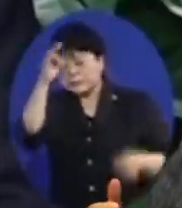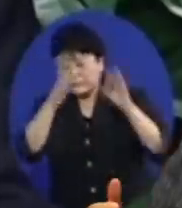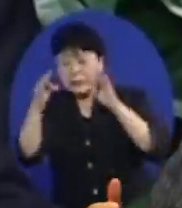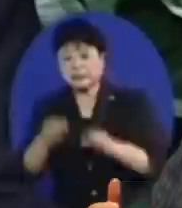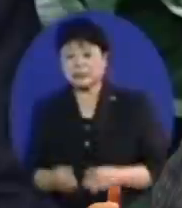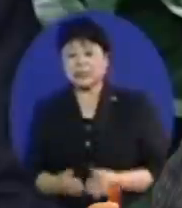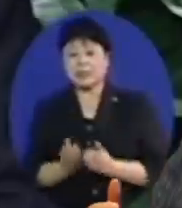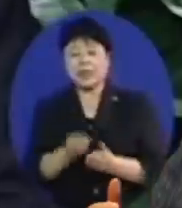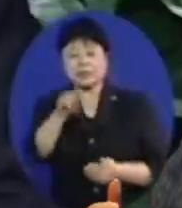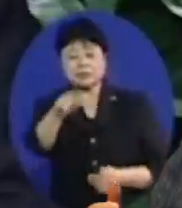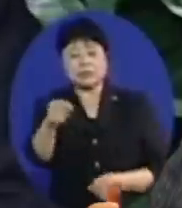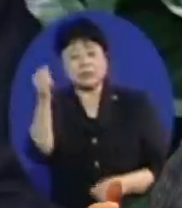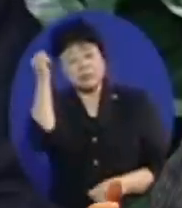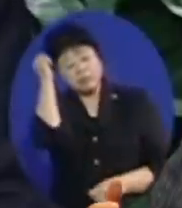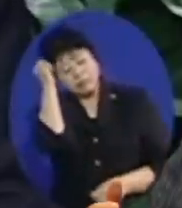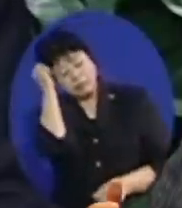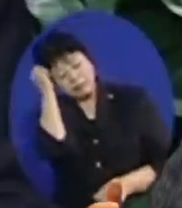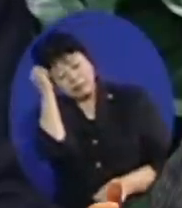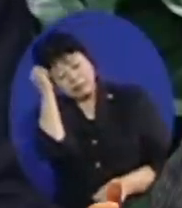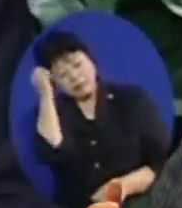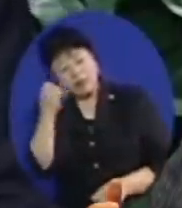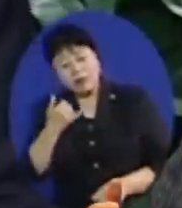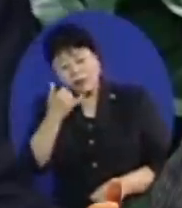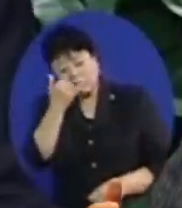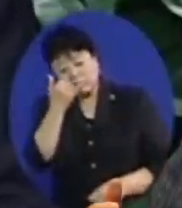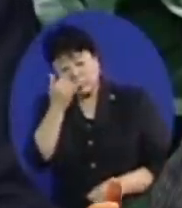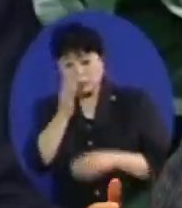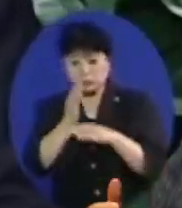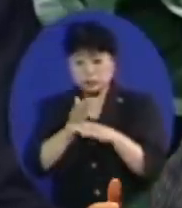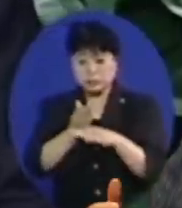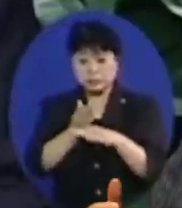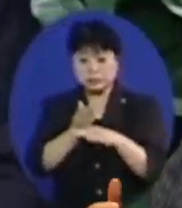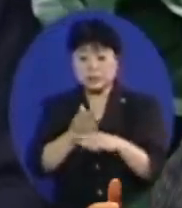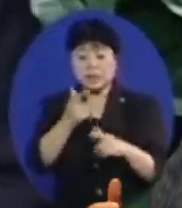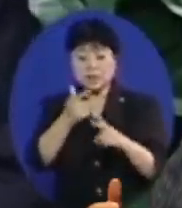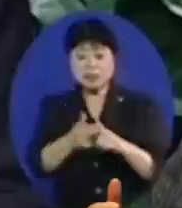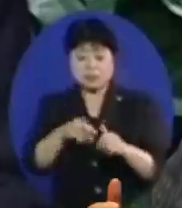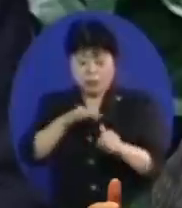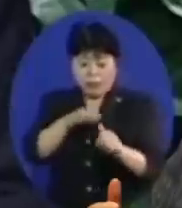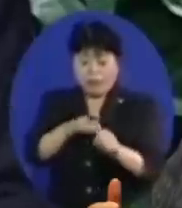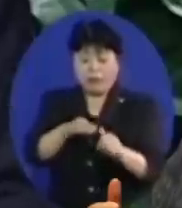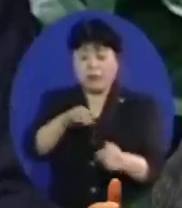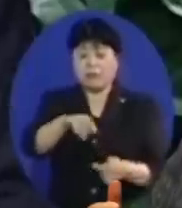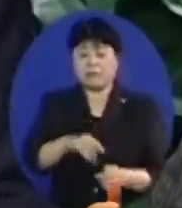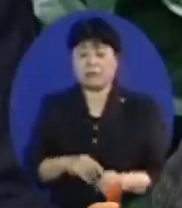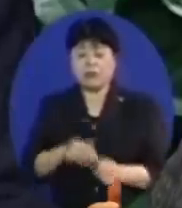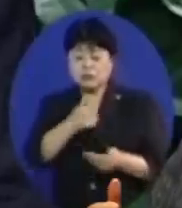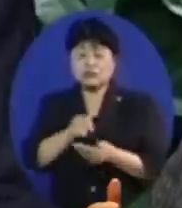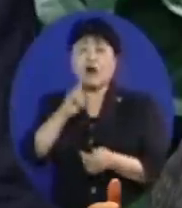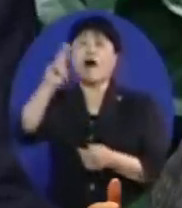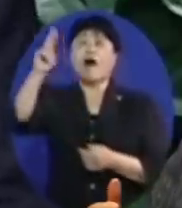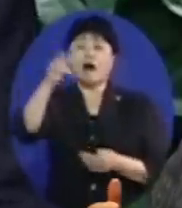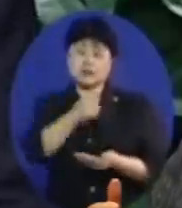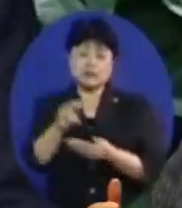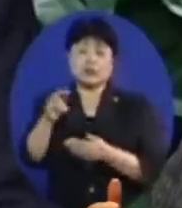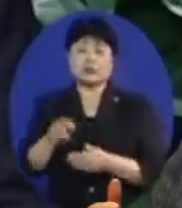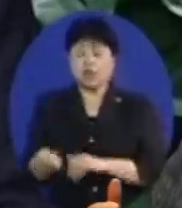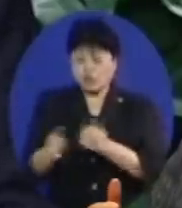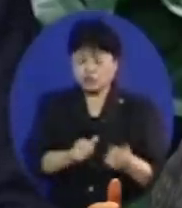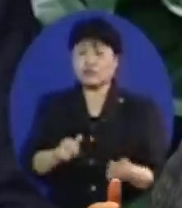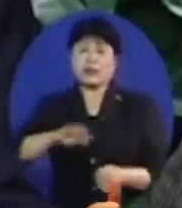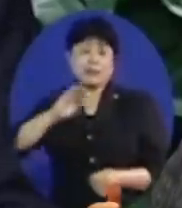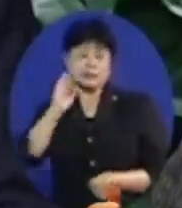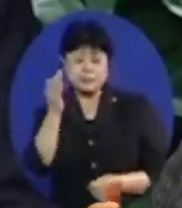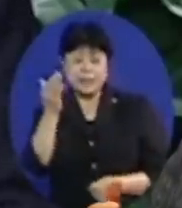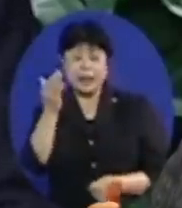한머리에 손을 펴게 하고 아직도 주무시고 계십니다. 그들이 가서 예수님을 흔들어 깨우면서 주여 주여 우리가 죽게